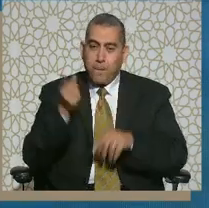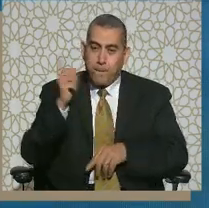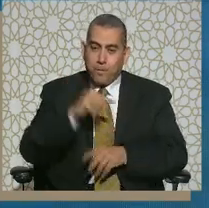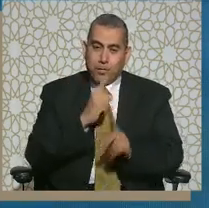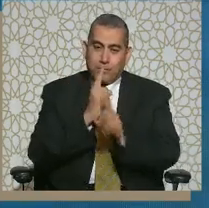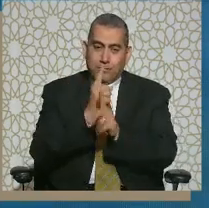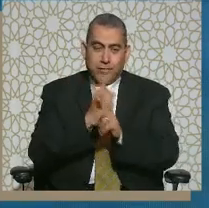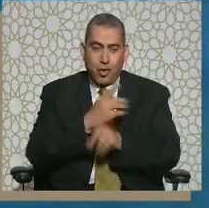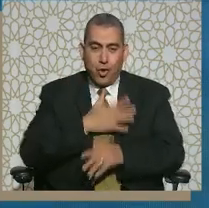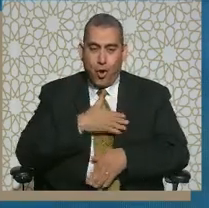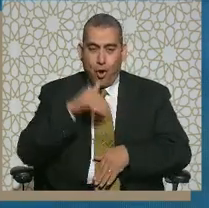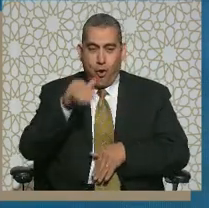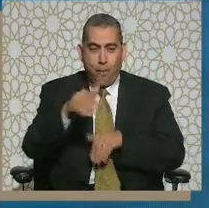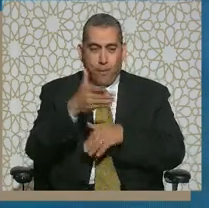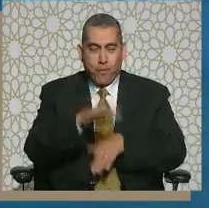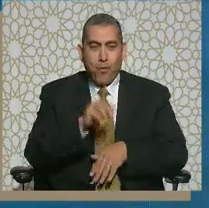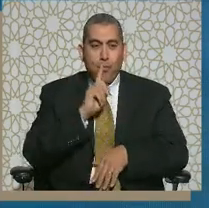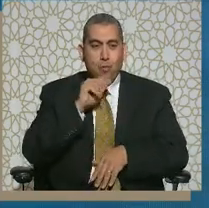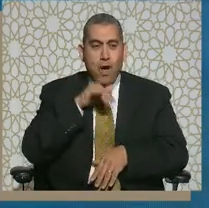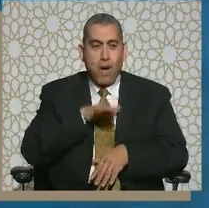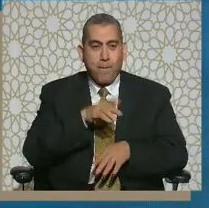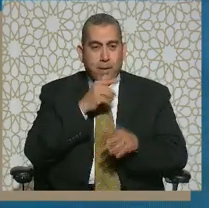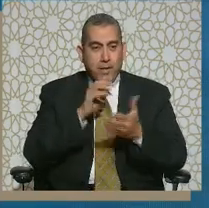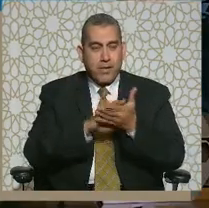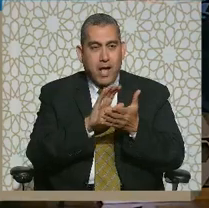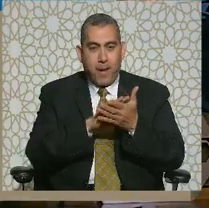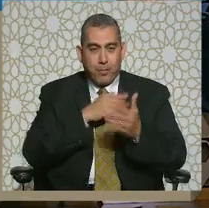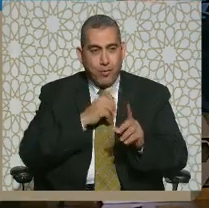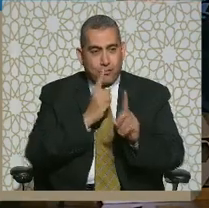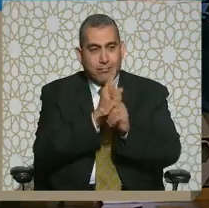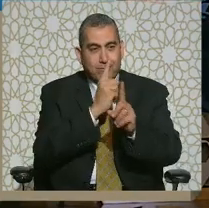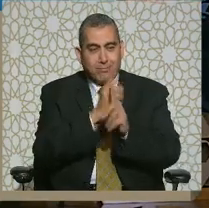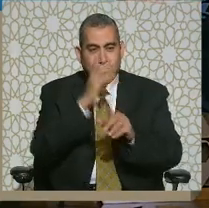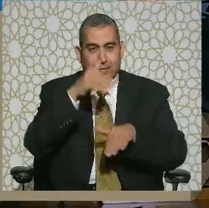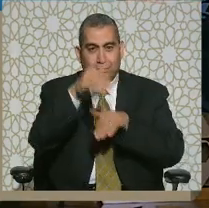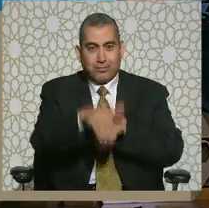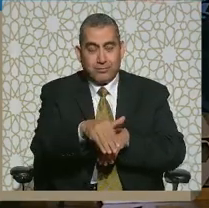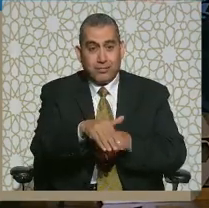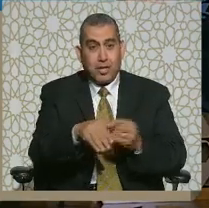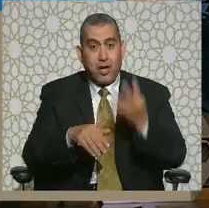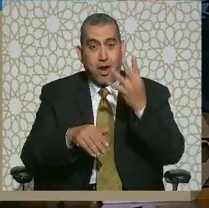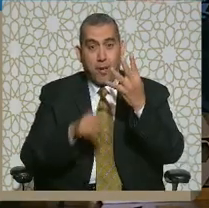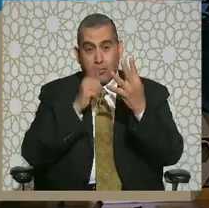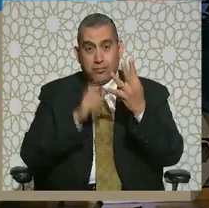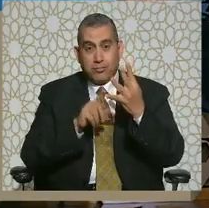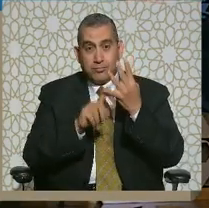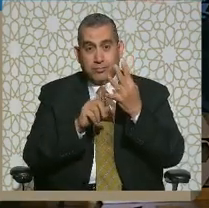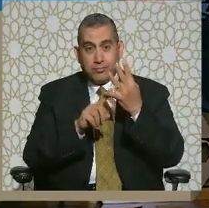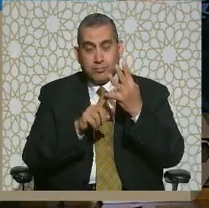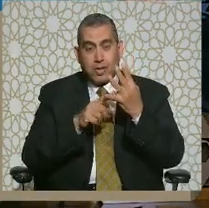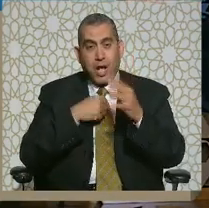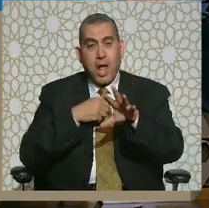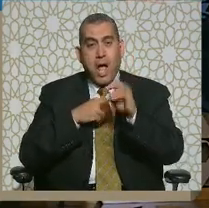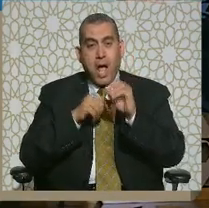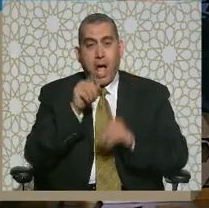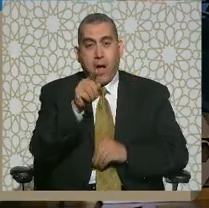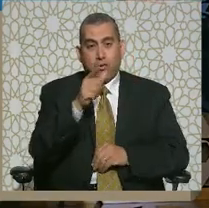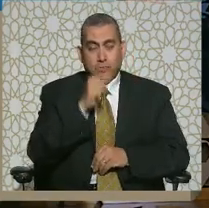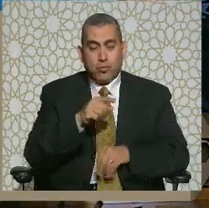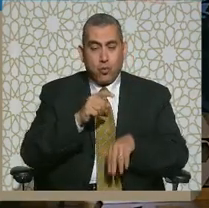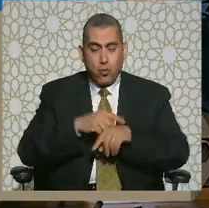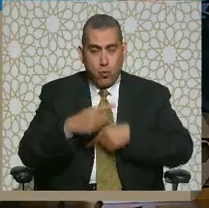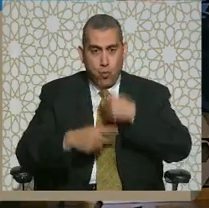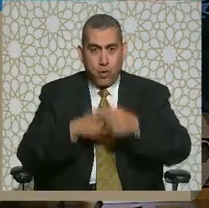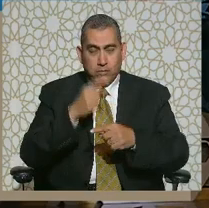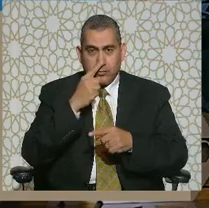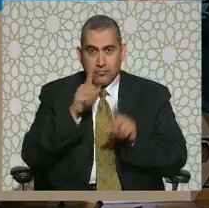الاحبه محمدا وصحبه رابع حاجه انا عايزك طول الوقت عشان تحس